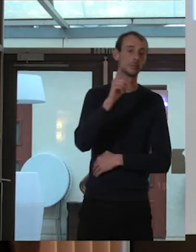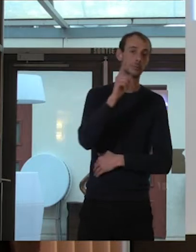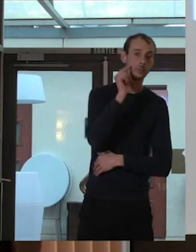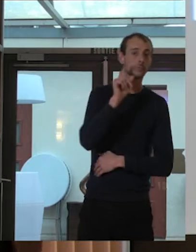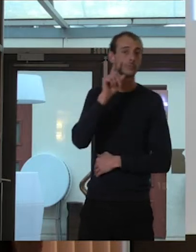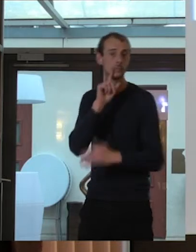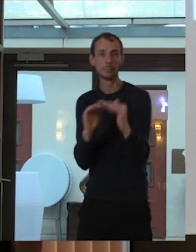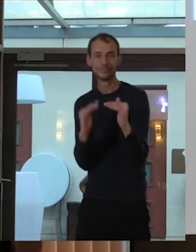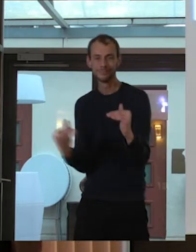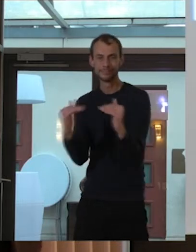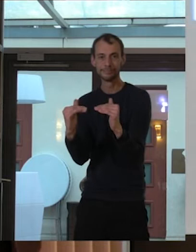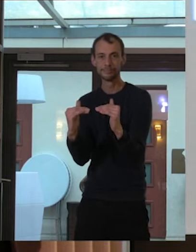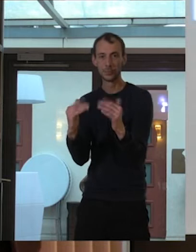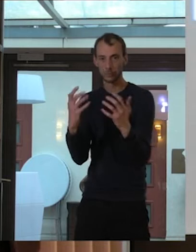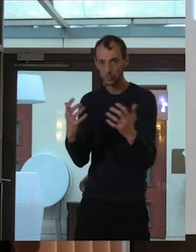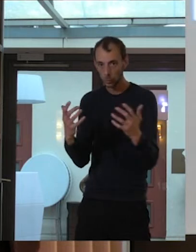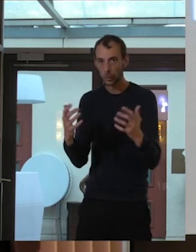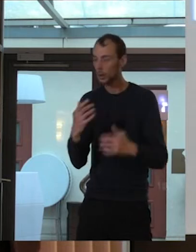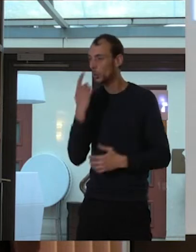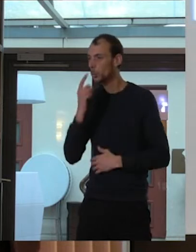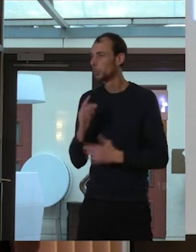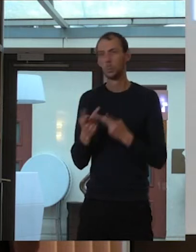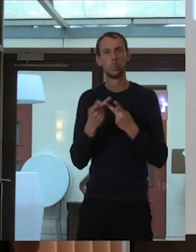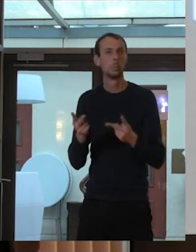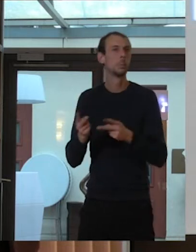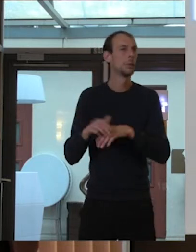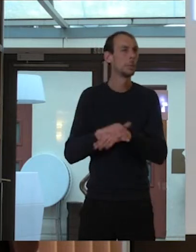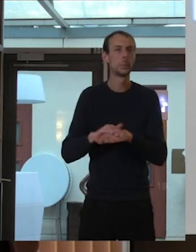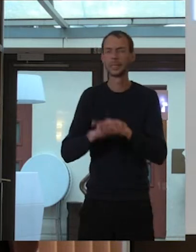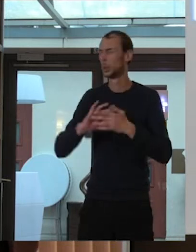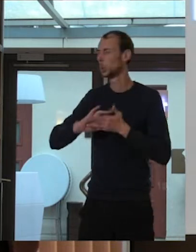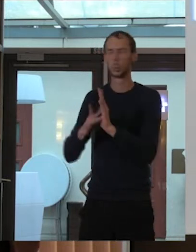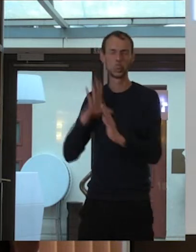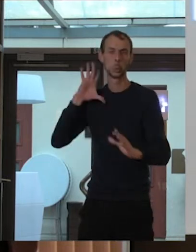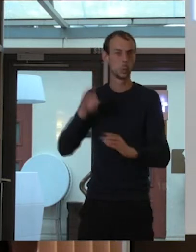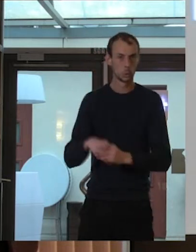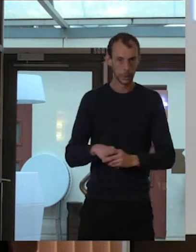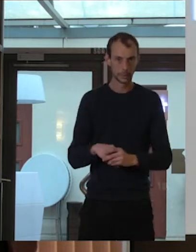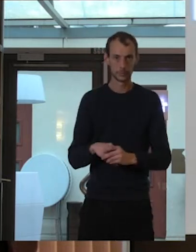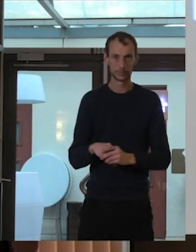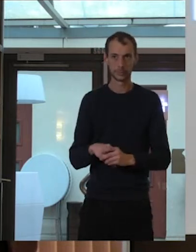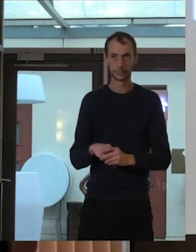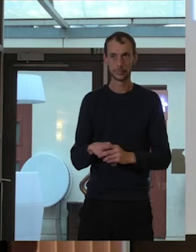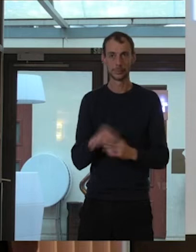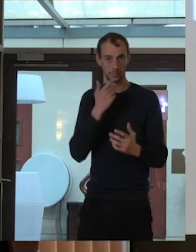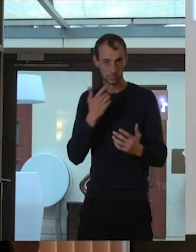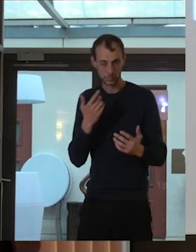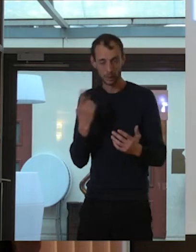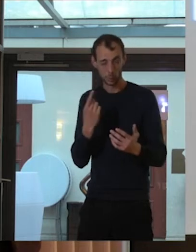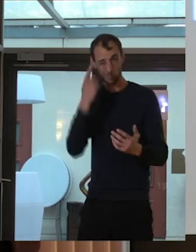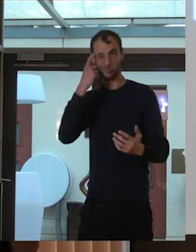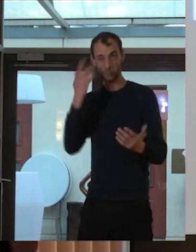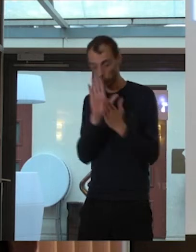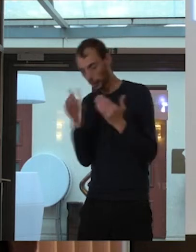qui est intégrée à toutes nos politiques publiques, et notamment à travers une approche budgétaire qui sera